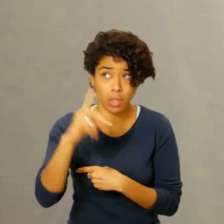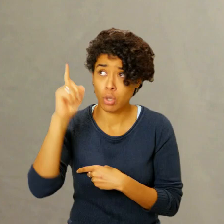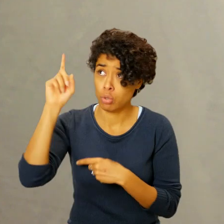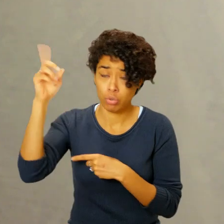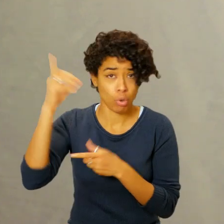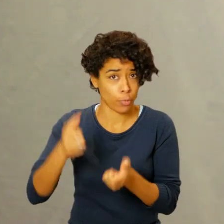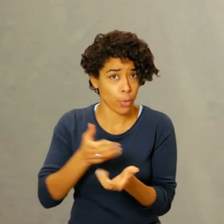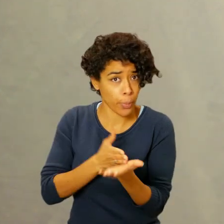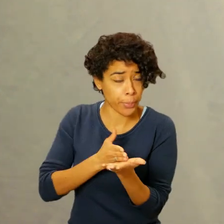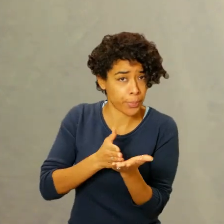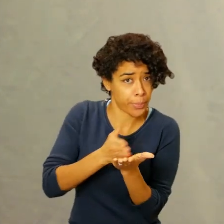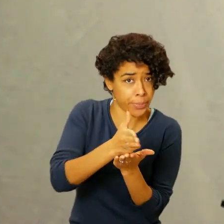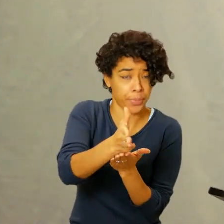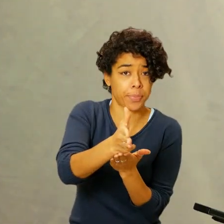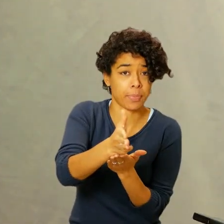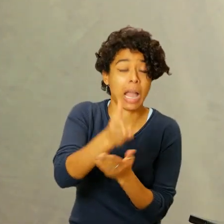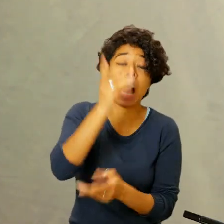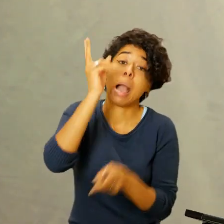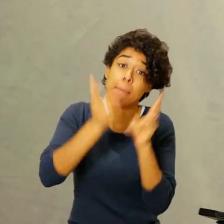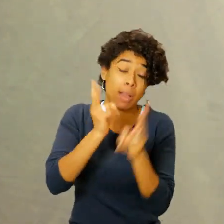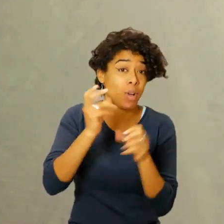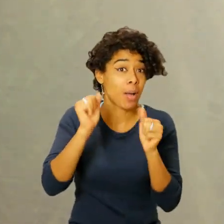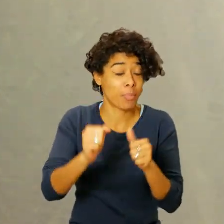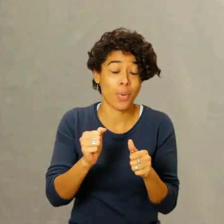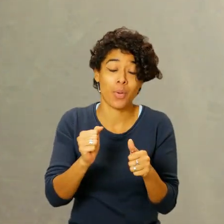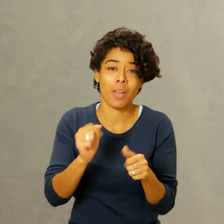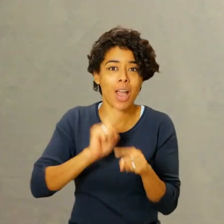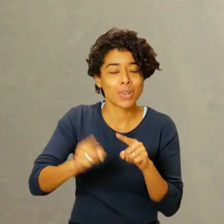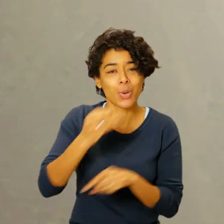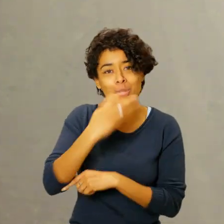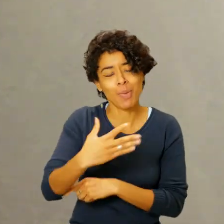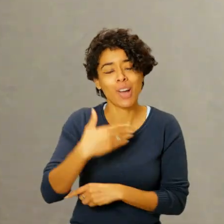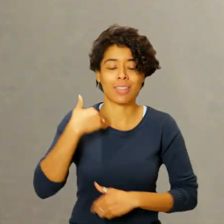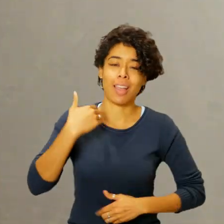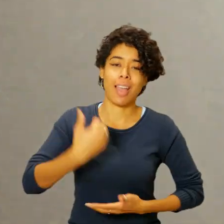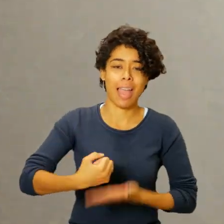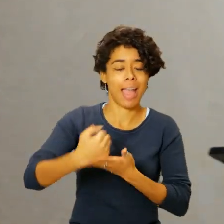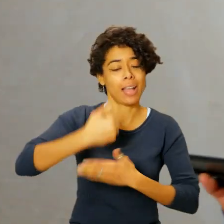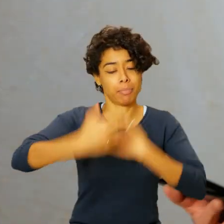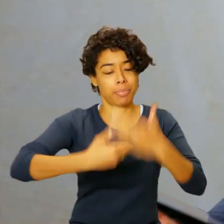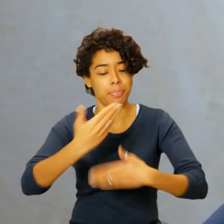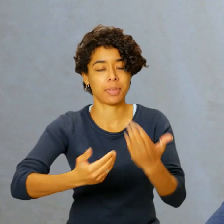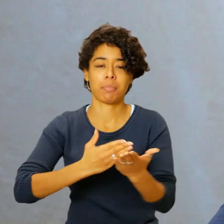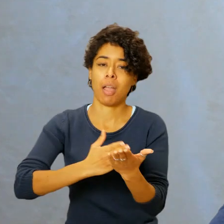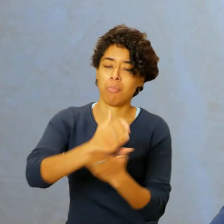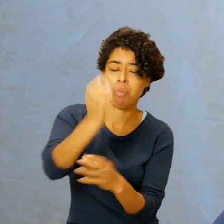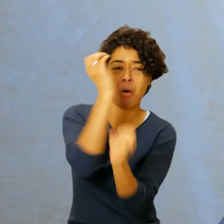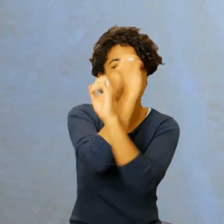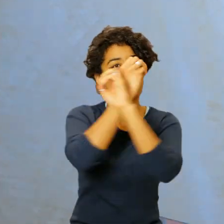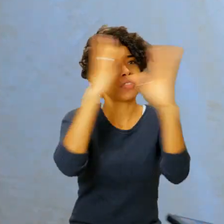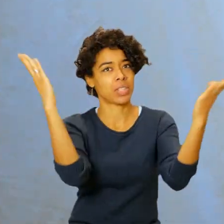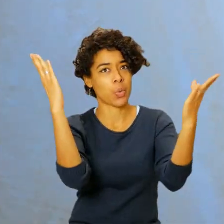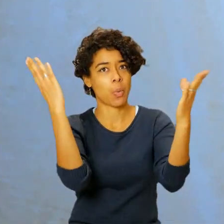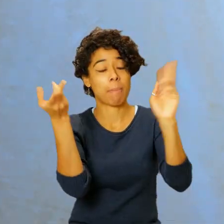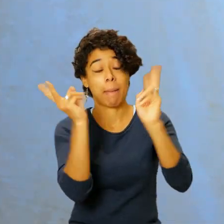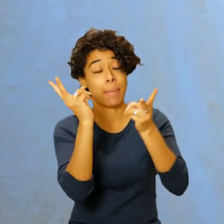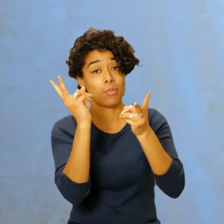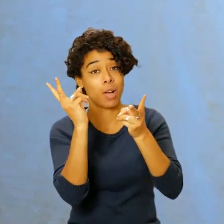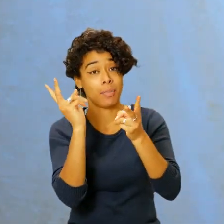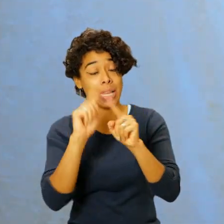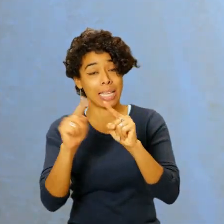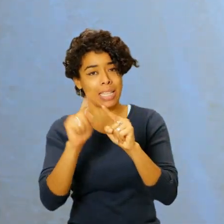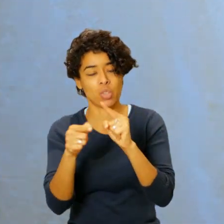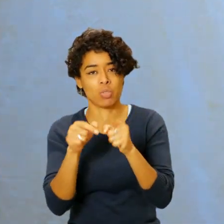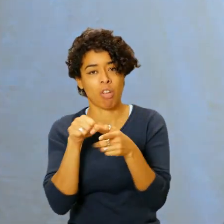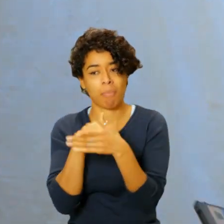tracé pour toi. Et parfois, ça peut être des bonnes choses qui t'entraînent à aller de l'avant, une vision, une direction, une révélation. Et puis parfois, ça peut être